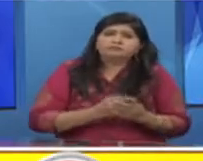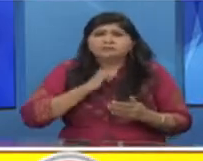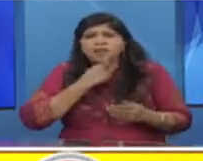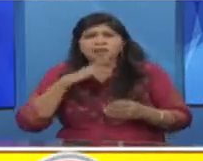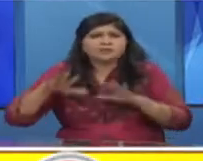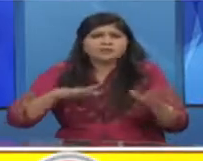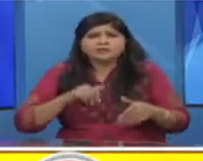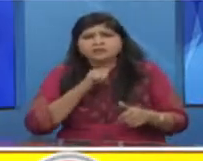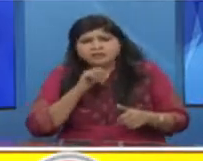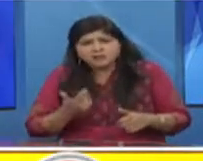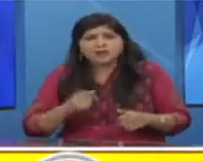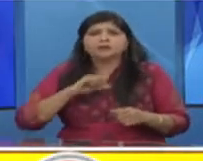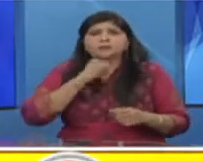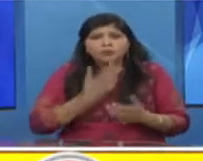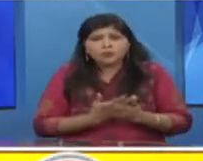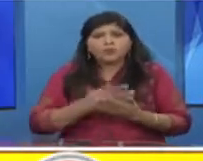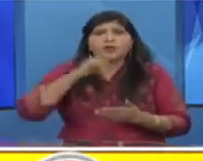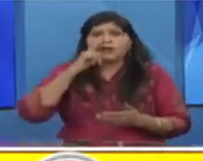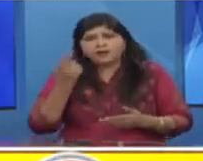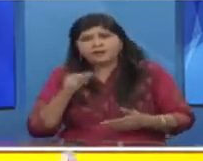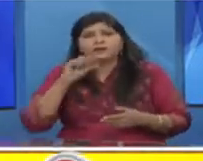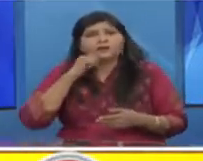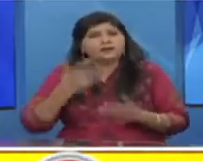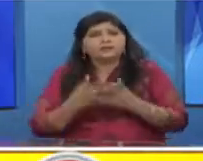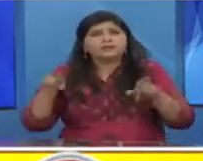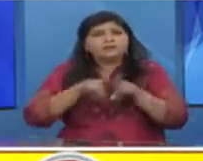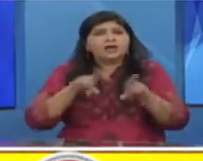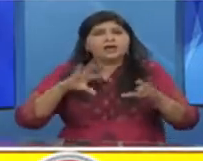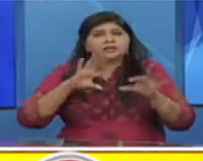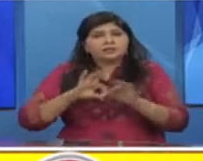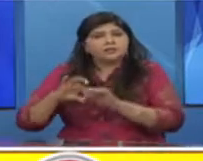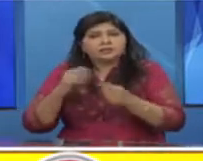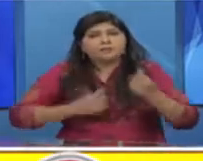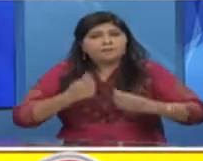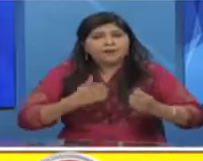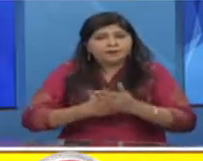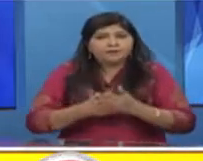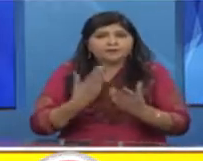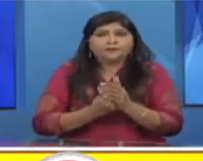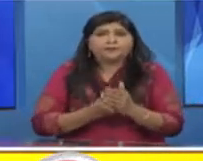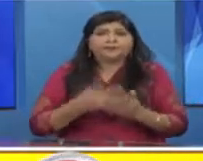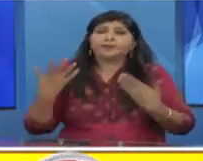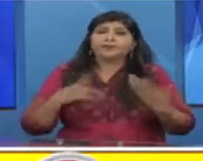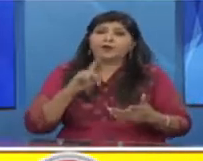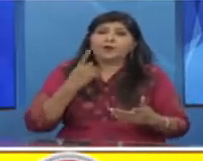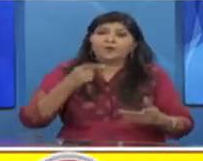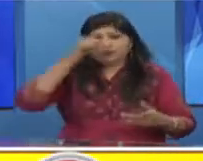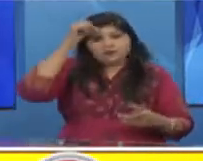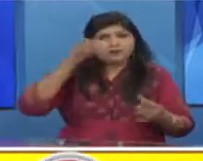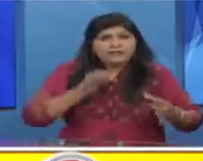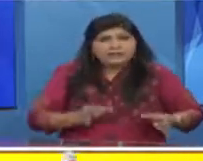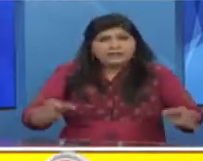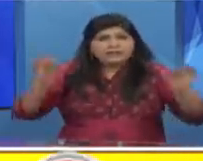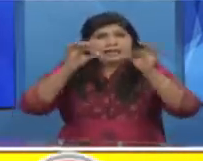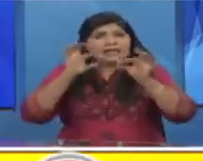लोग शामिल होंगे। रन फॉर यूनिटी इस बात का प्रतीक है, यह देश एक है,